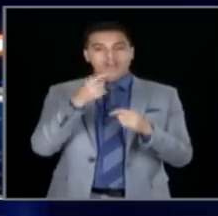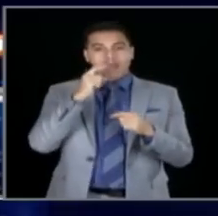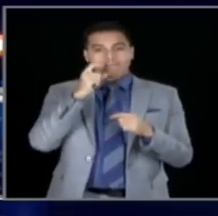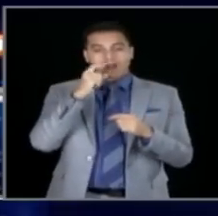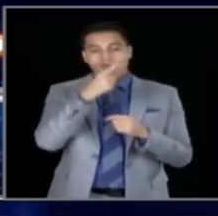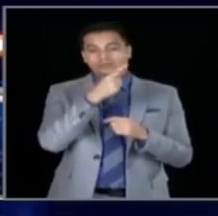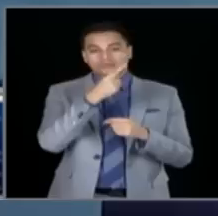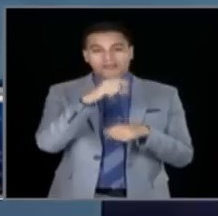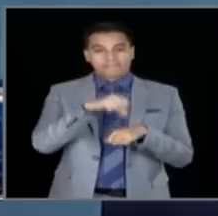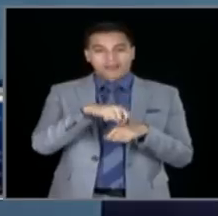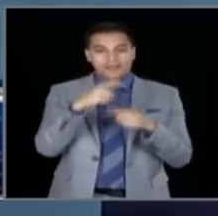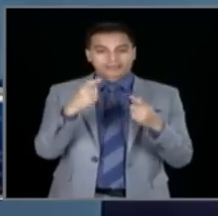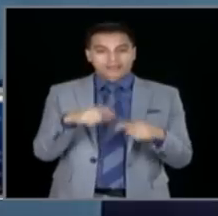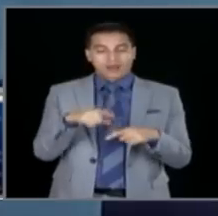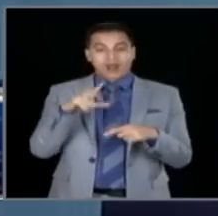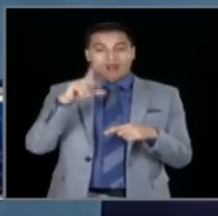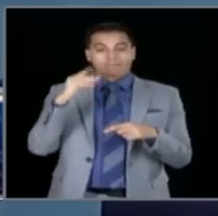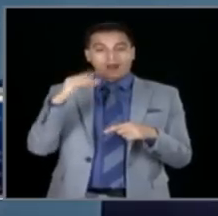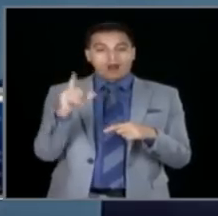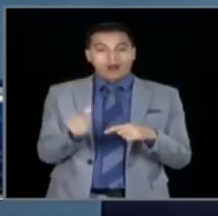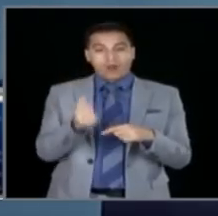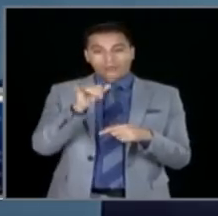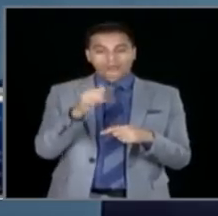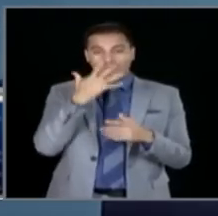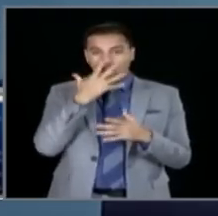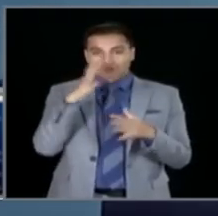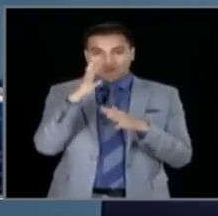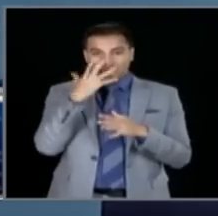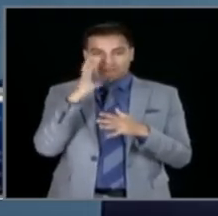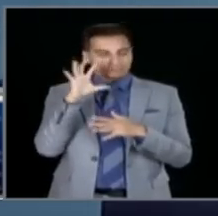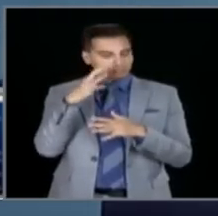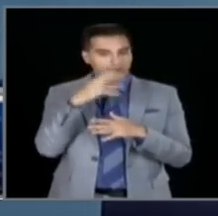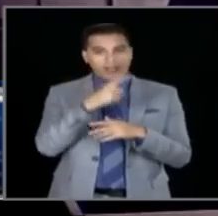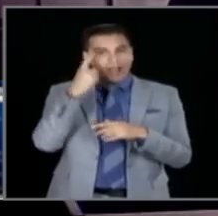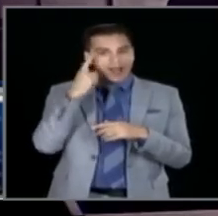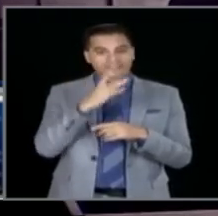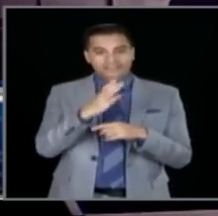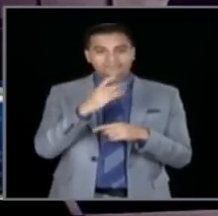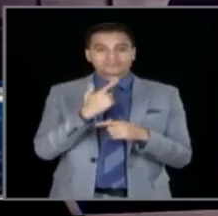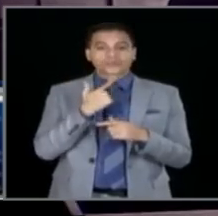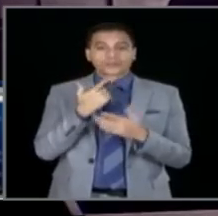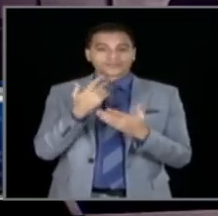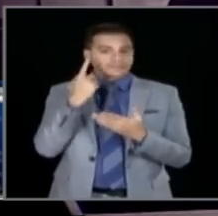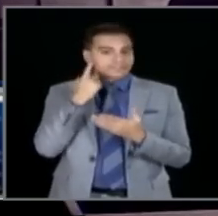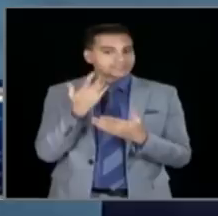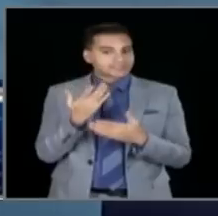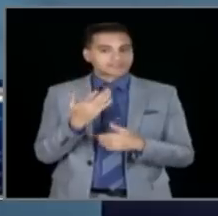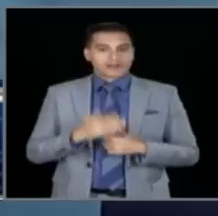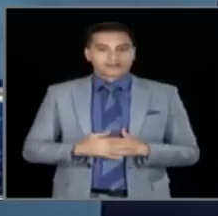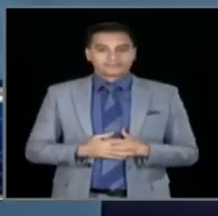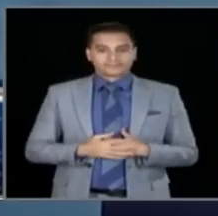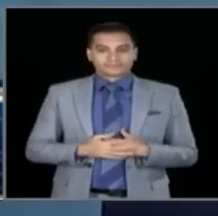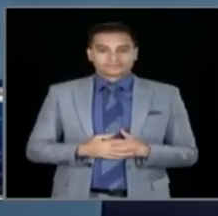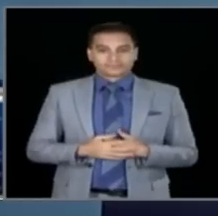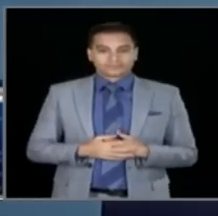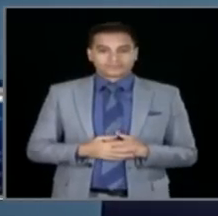بقى، البحراوي مخبي وشه يعني، وعنده الإجابة ونفسه يسمعها منك.